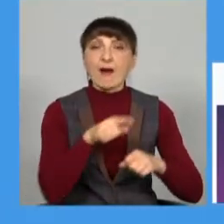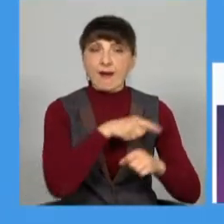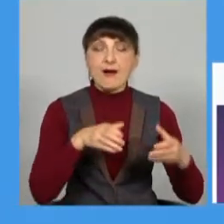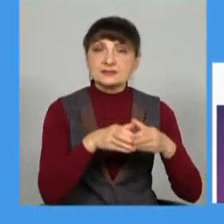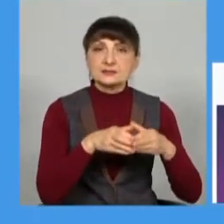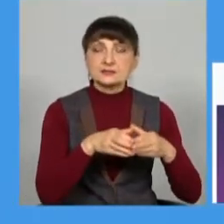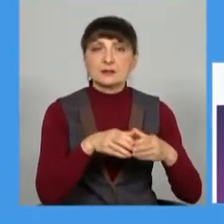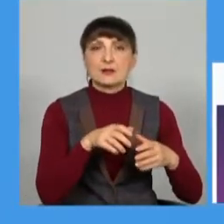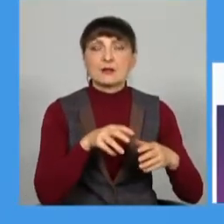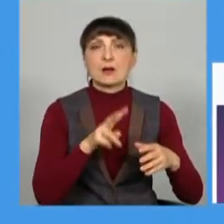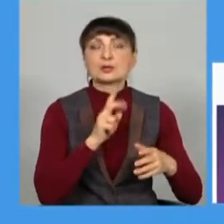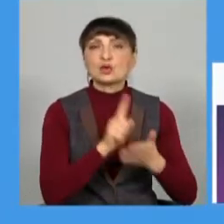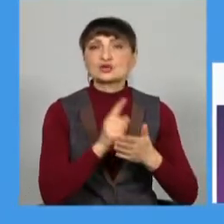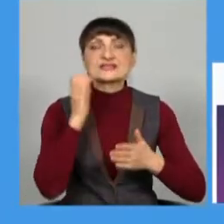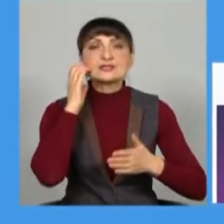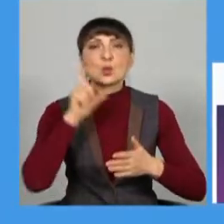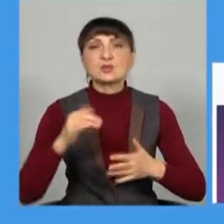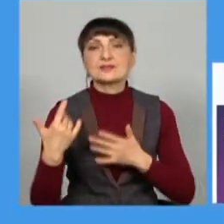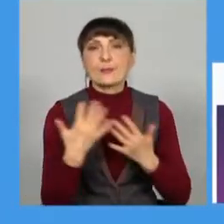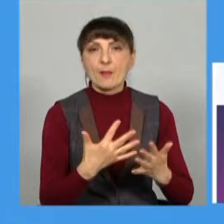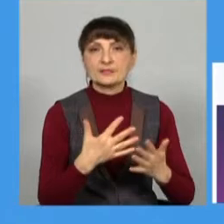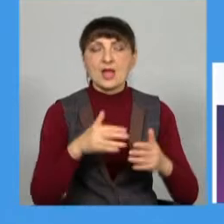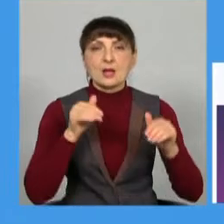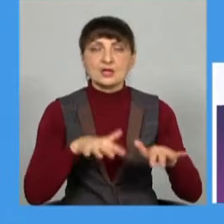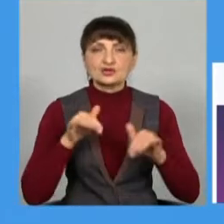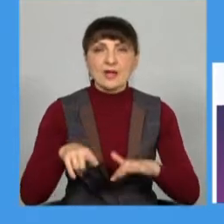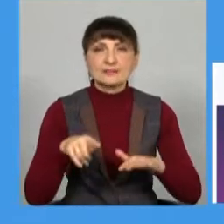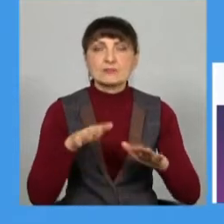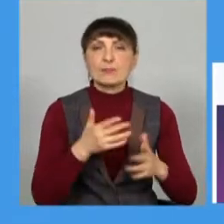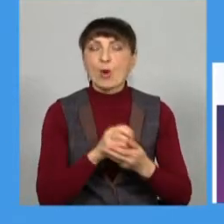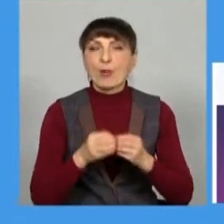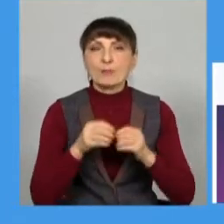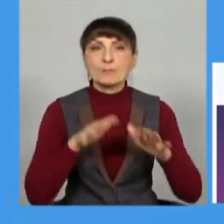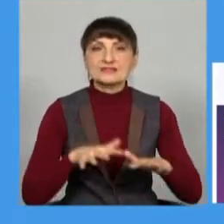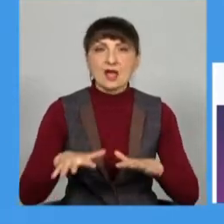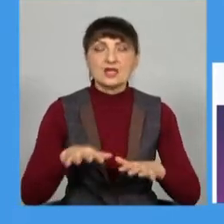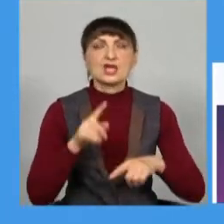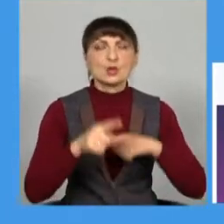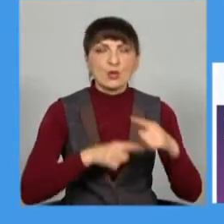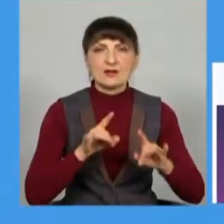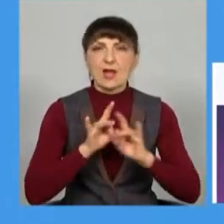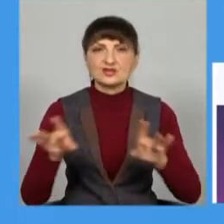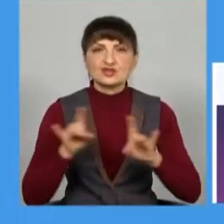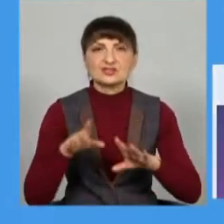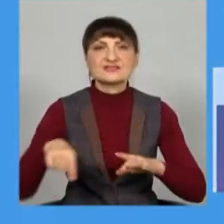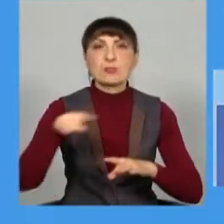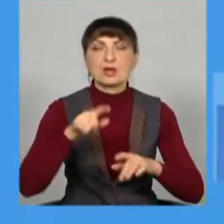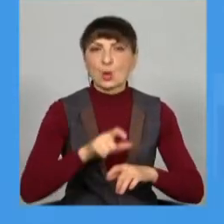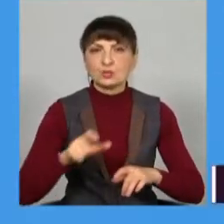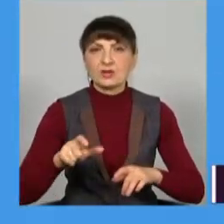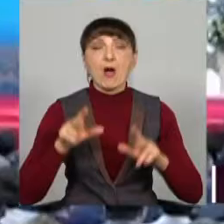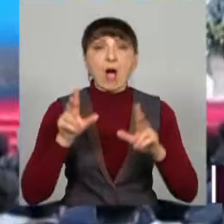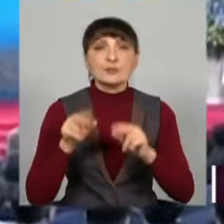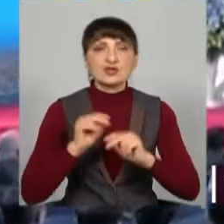запросы людей, решать проблемы на местах, регулярно отчитываться перед гражданами. Не обещать,